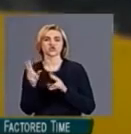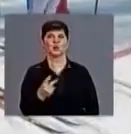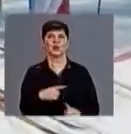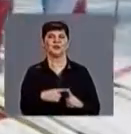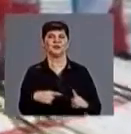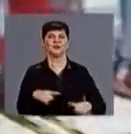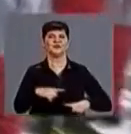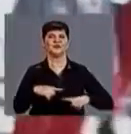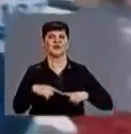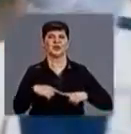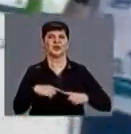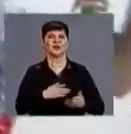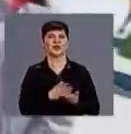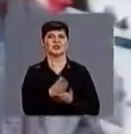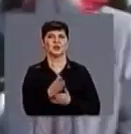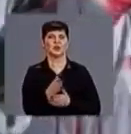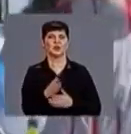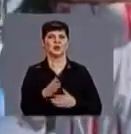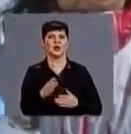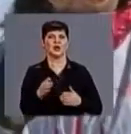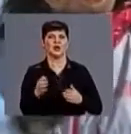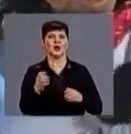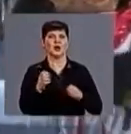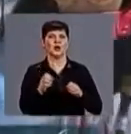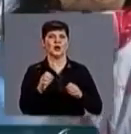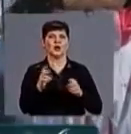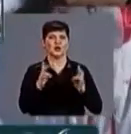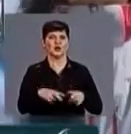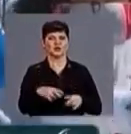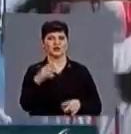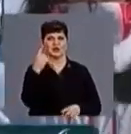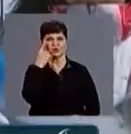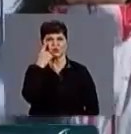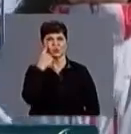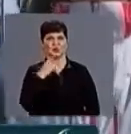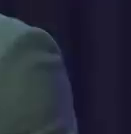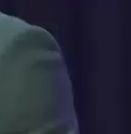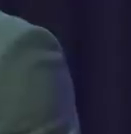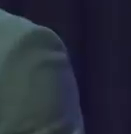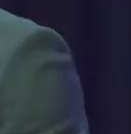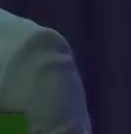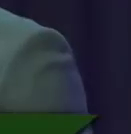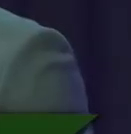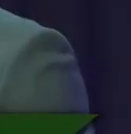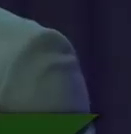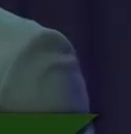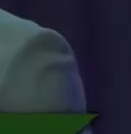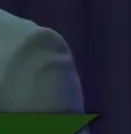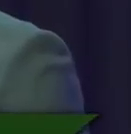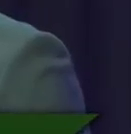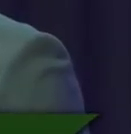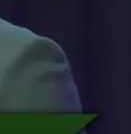бронзу. Його колега Дмитро Суярко дебютував на паралімпіаді четвертим місцем в одній із гонок. Болельщикам